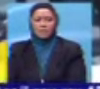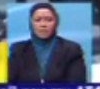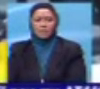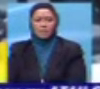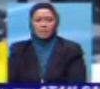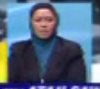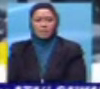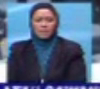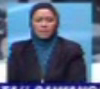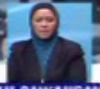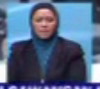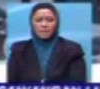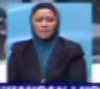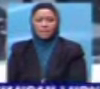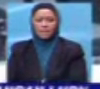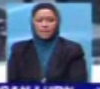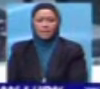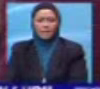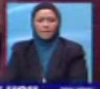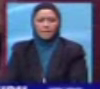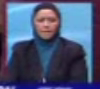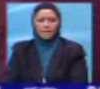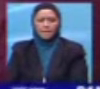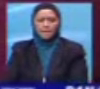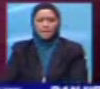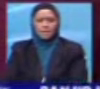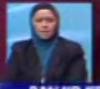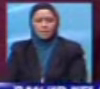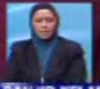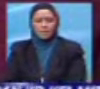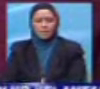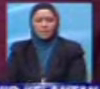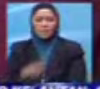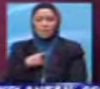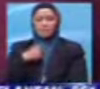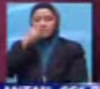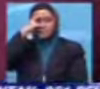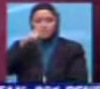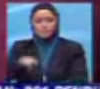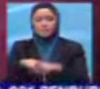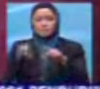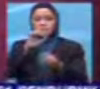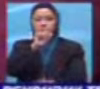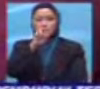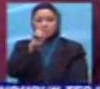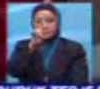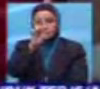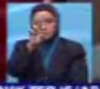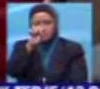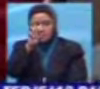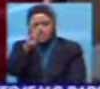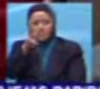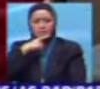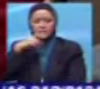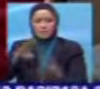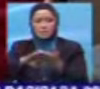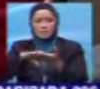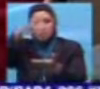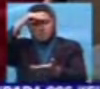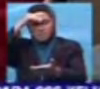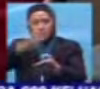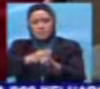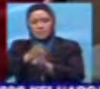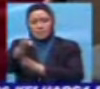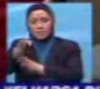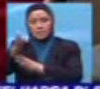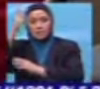وتدرس اللغة العربية مهم جدا. Sementara itu, bagi Andrew Baxter, belajar dalam pengajian politik